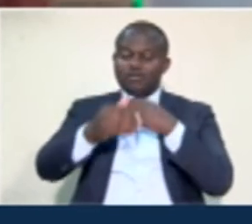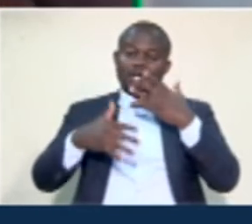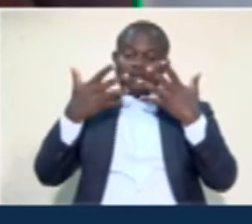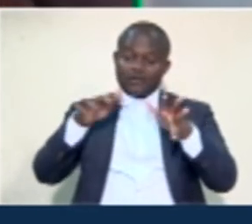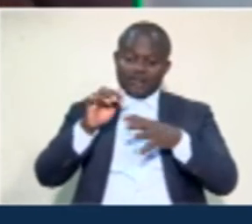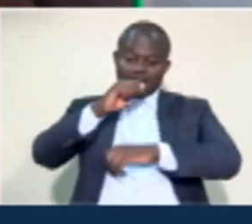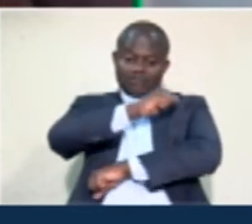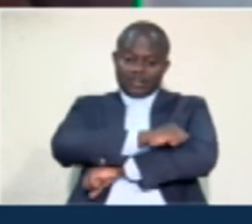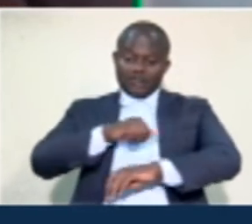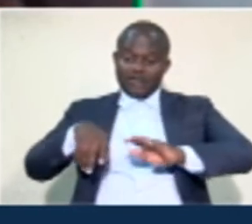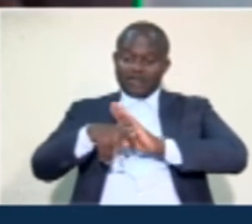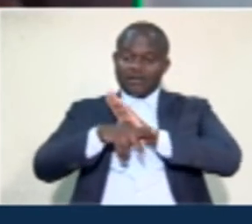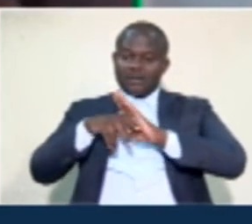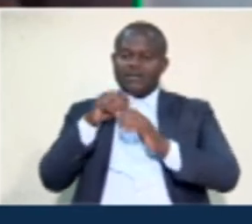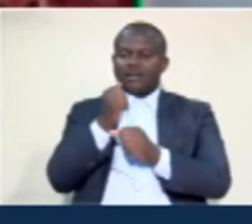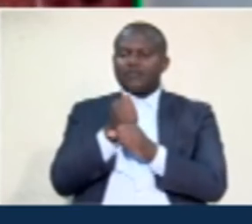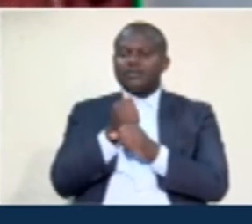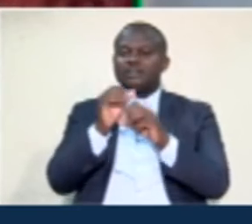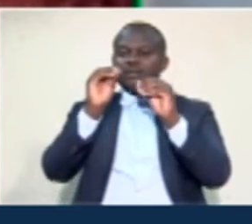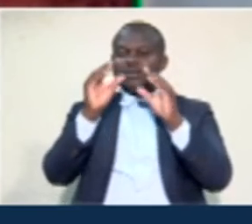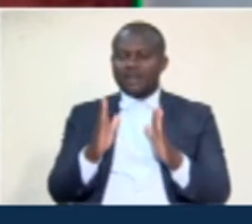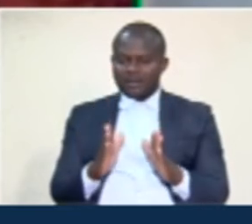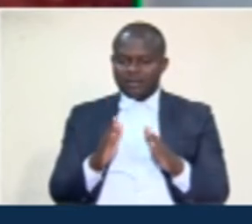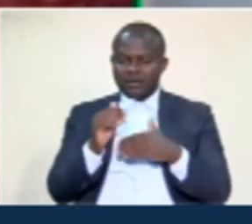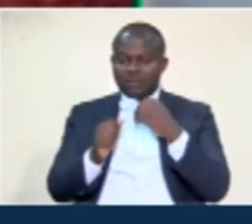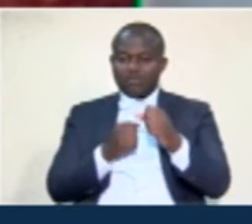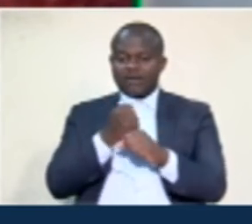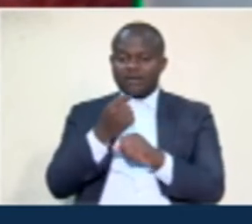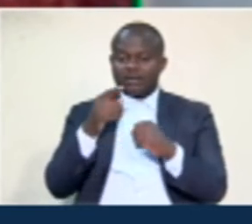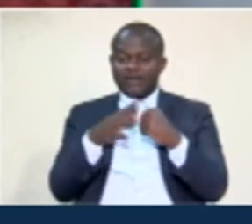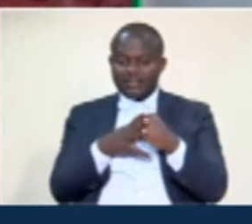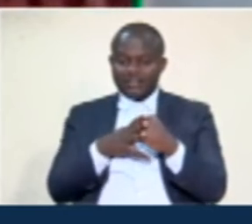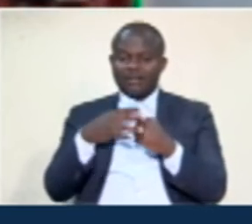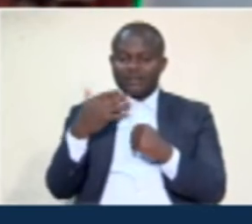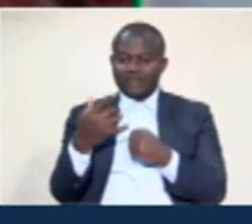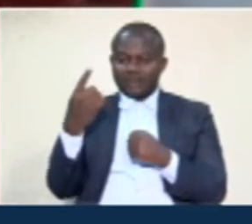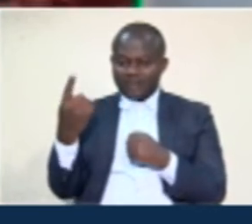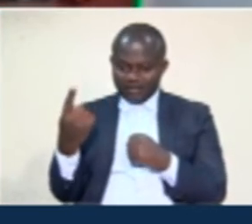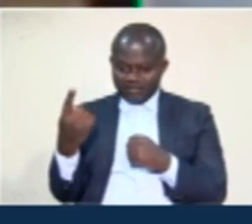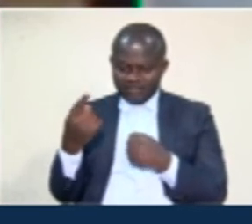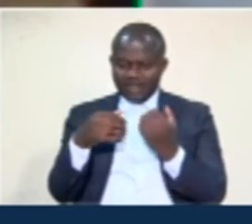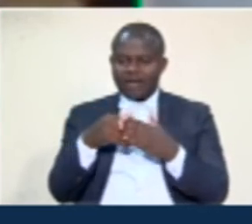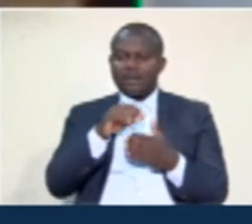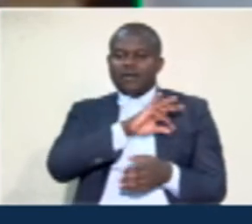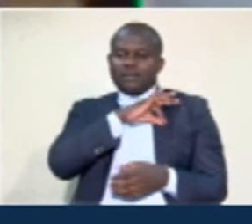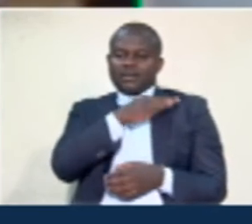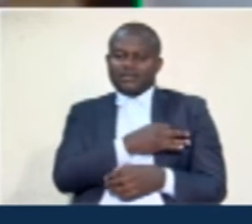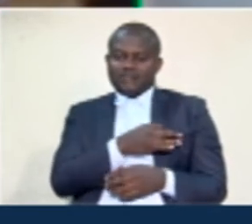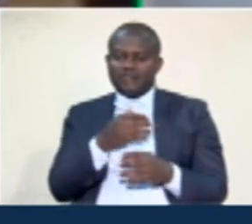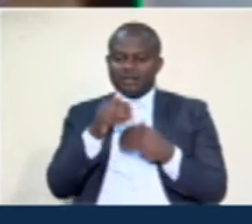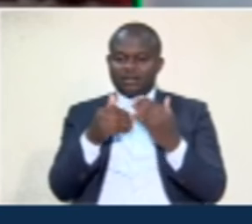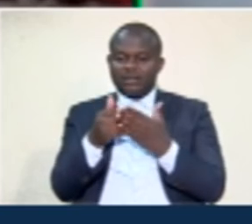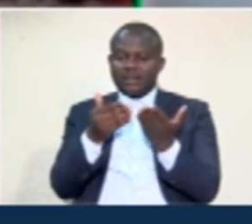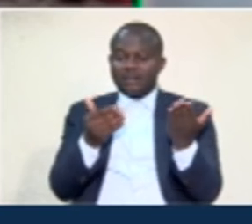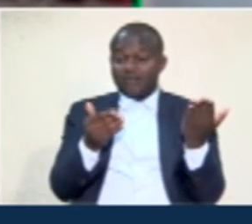amashuri 8 abanza yakoze akazi k'ubwarimu maze mu mwaka w'1951 abapasiteri. Nyuma yaje kugirwa umwe